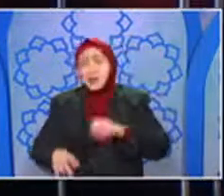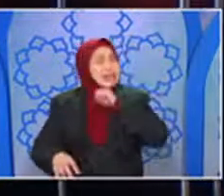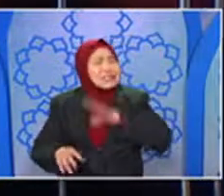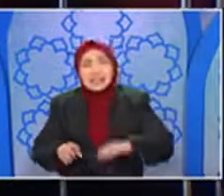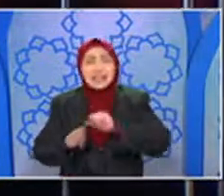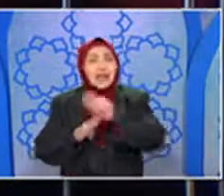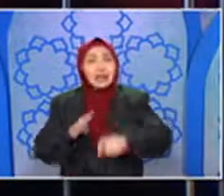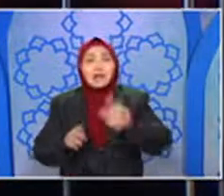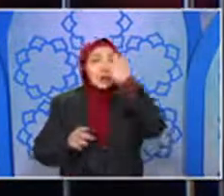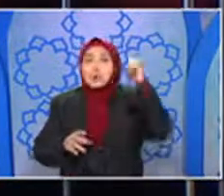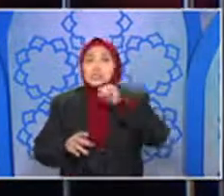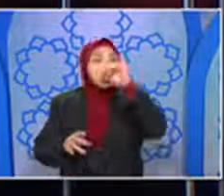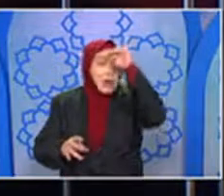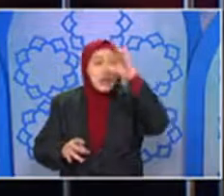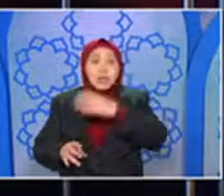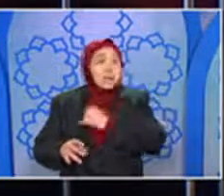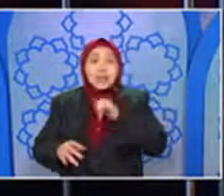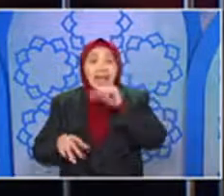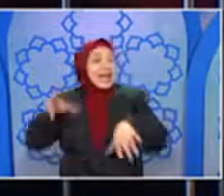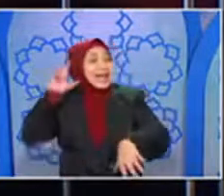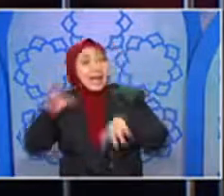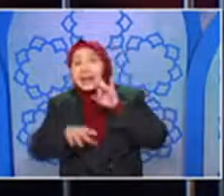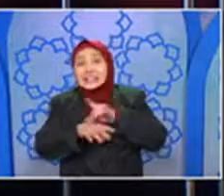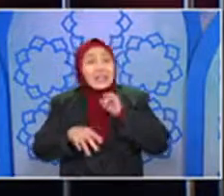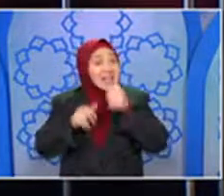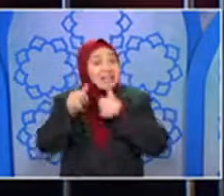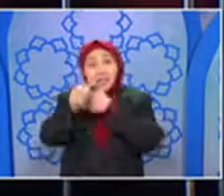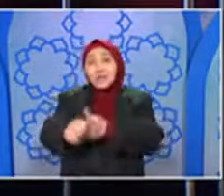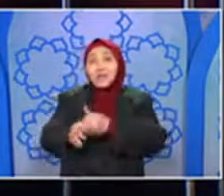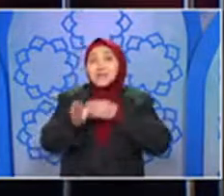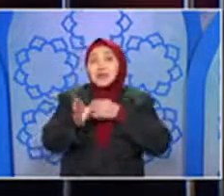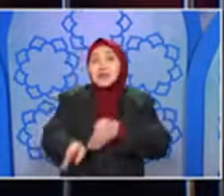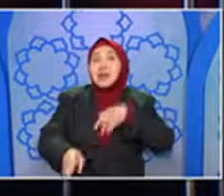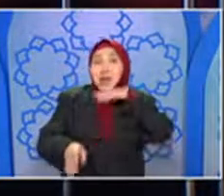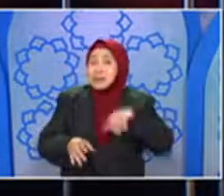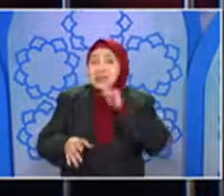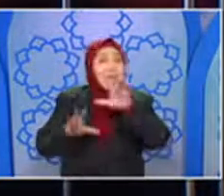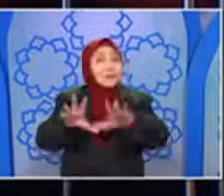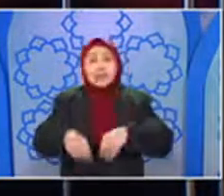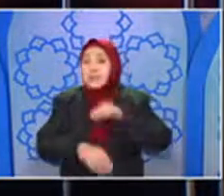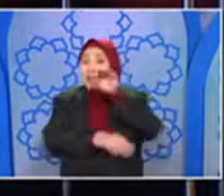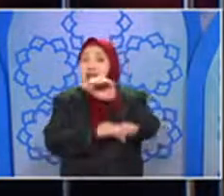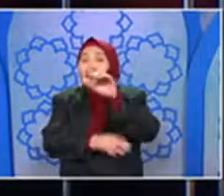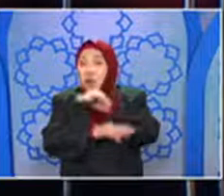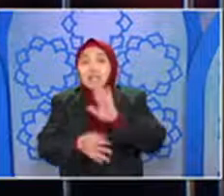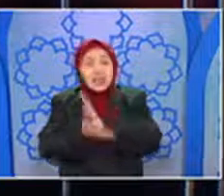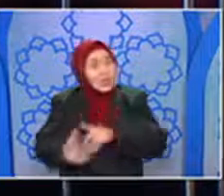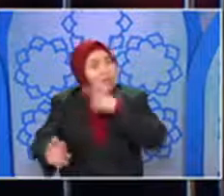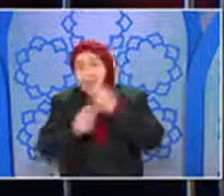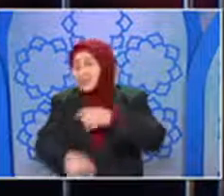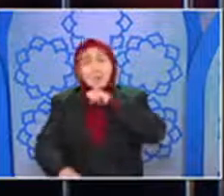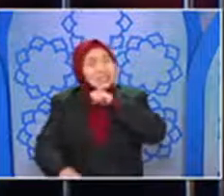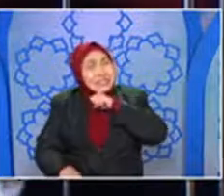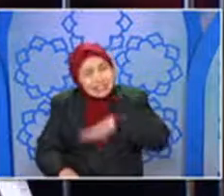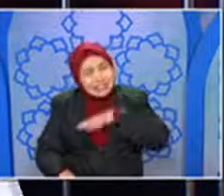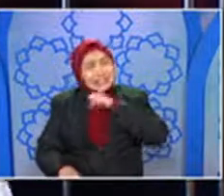kerana tidak beriman, tidak mendengar nasihat, tidak mengikut ajaran Nabi, tidak menerima dakwah. Jadi dia tetap akan menyesal.